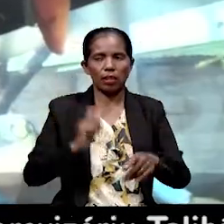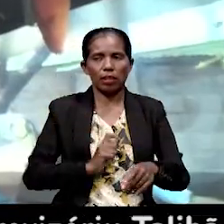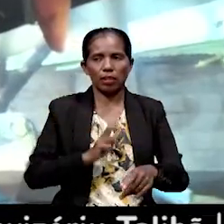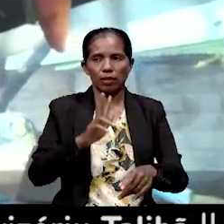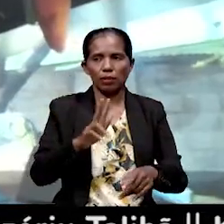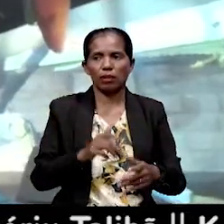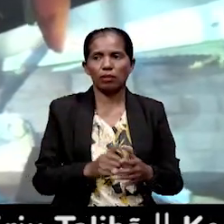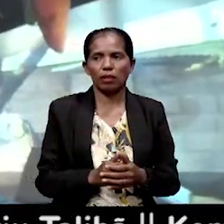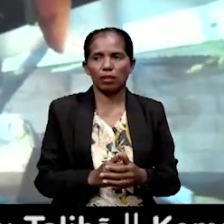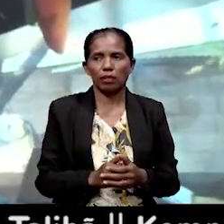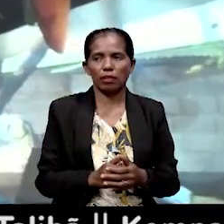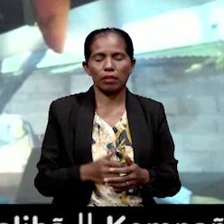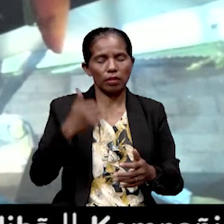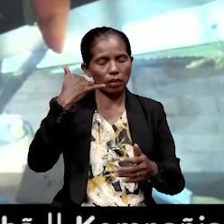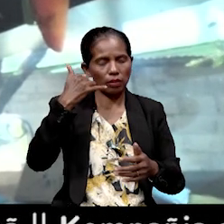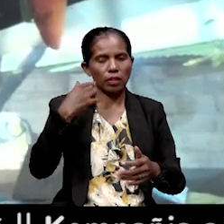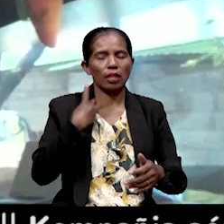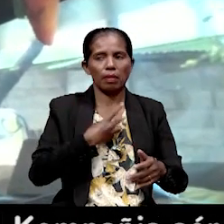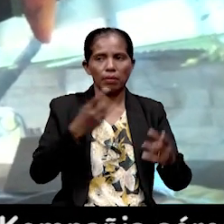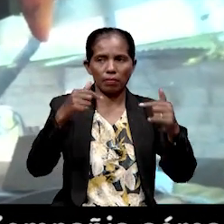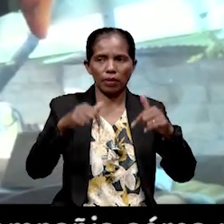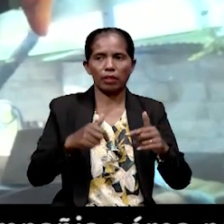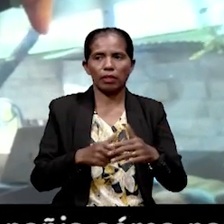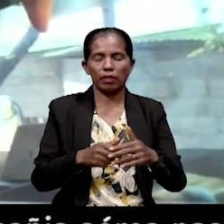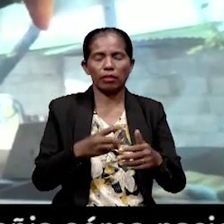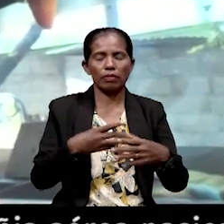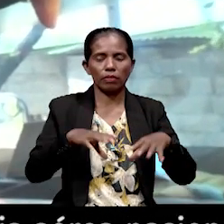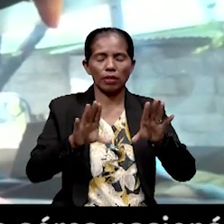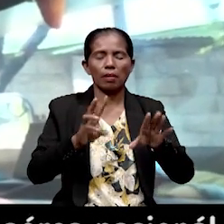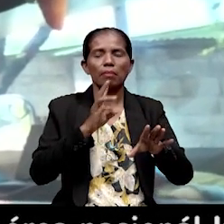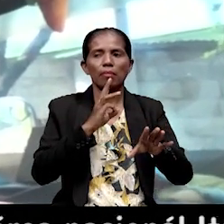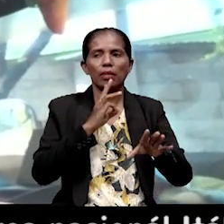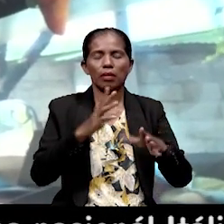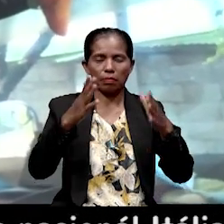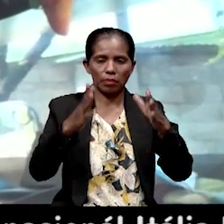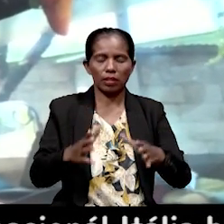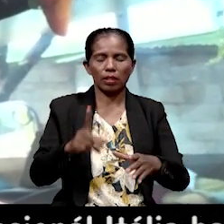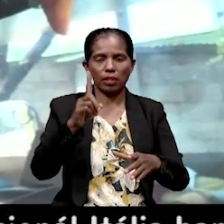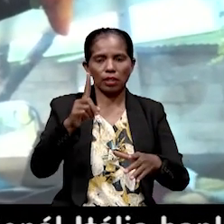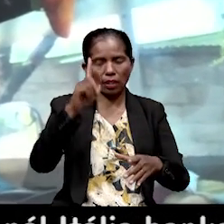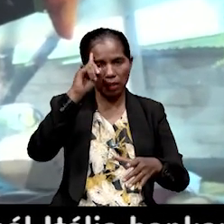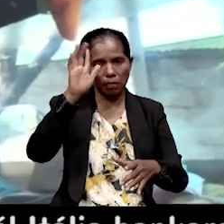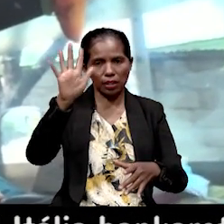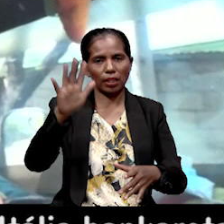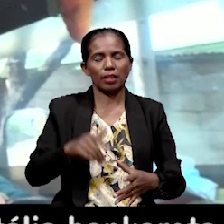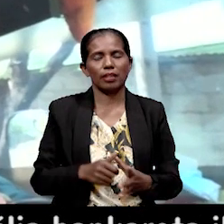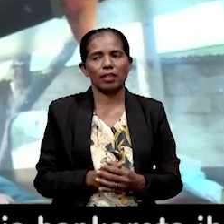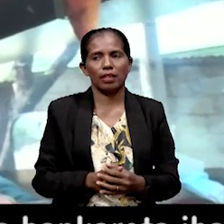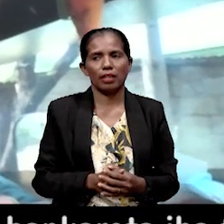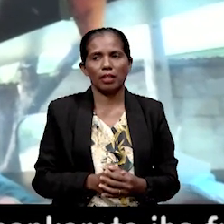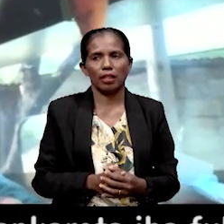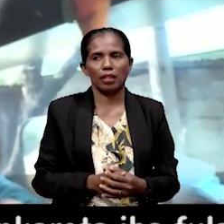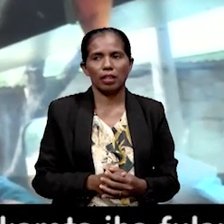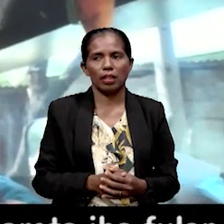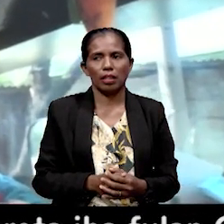ke komunidade sira telepon ni am mai fan be be ma jergenda 5 sen sura